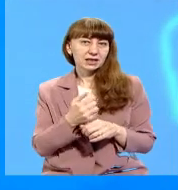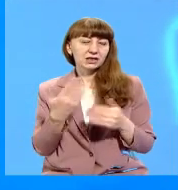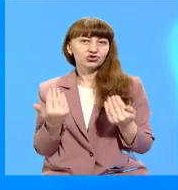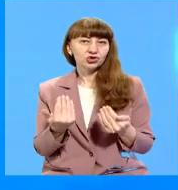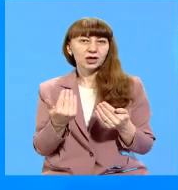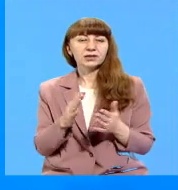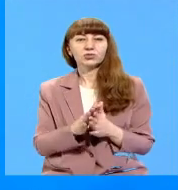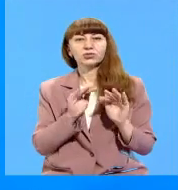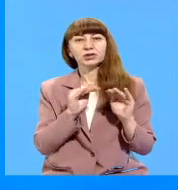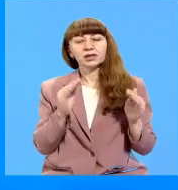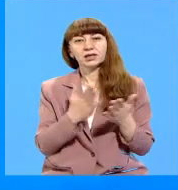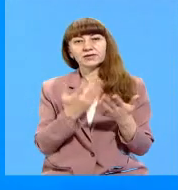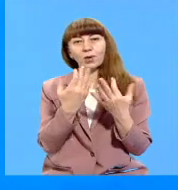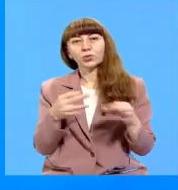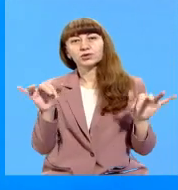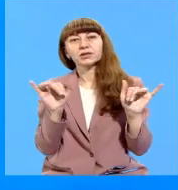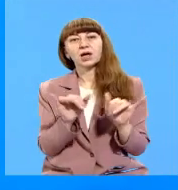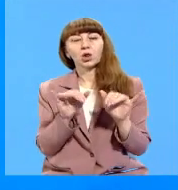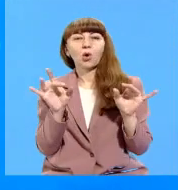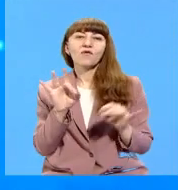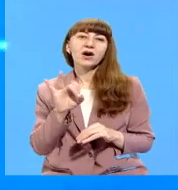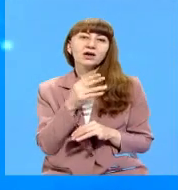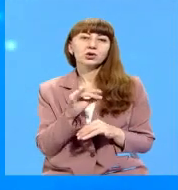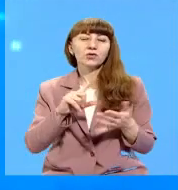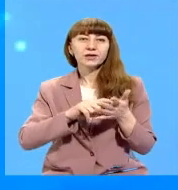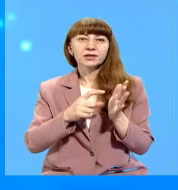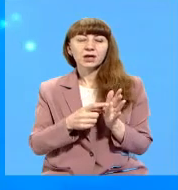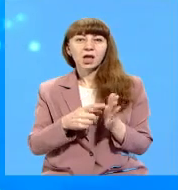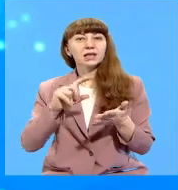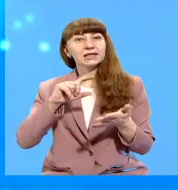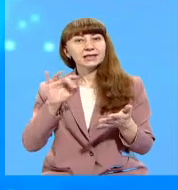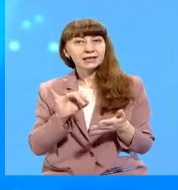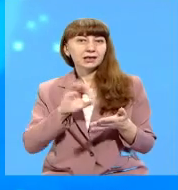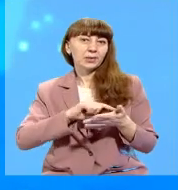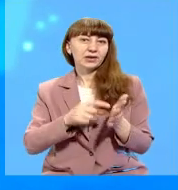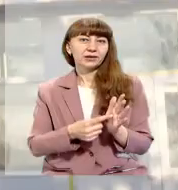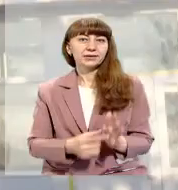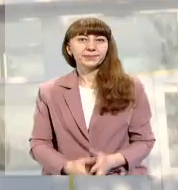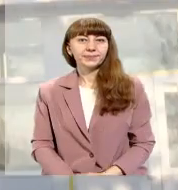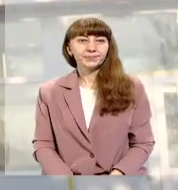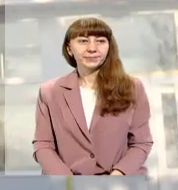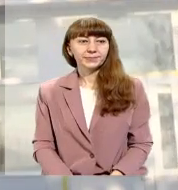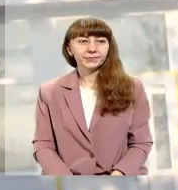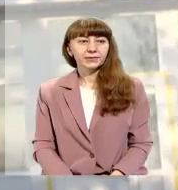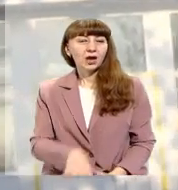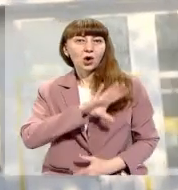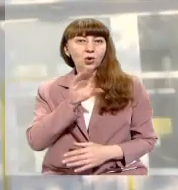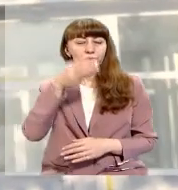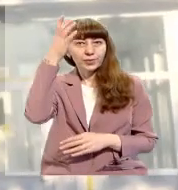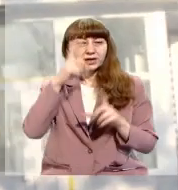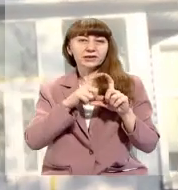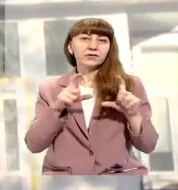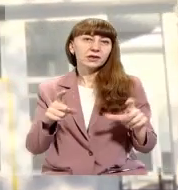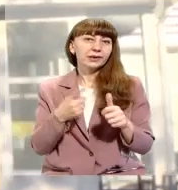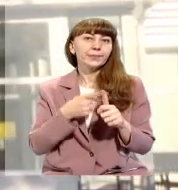распоряжении детей Просторная столовая актовый зал и профильные кабинеты подробности общеобразовательная